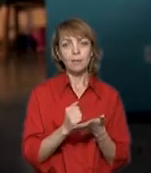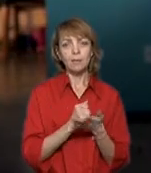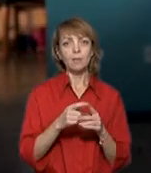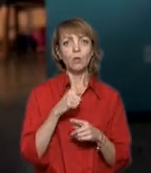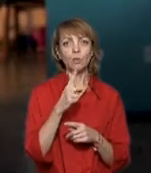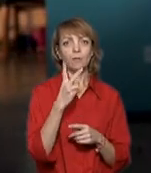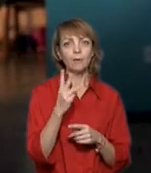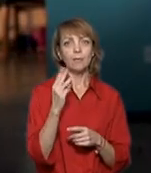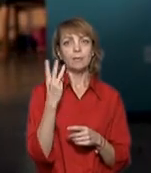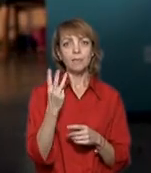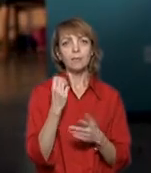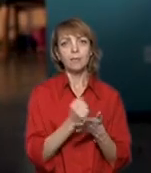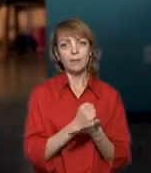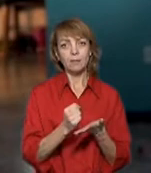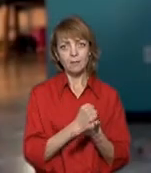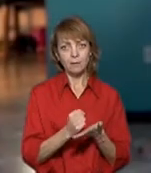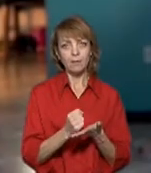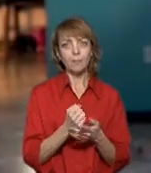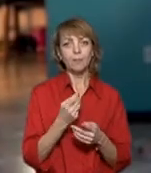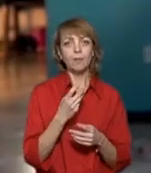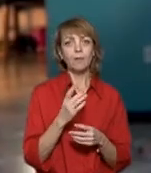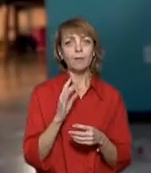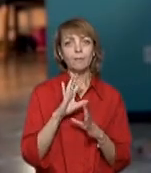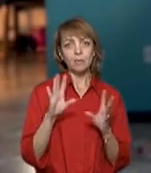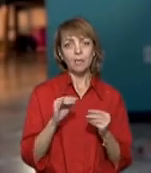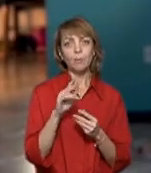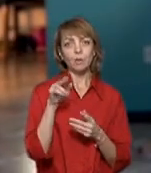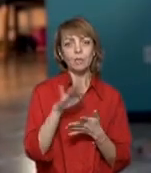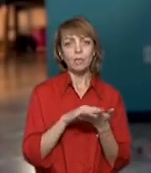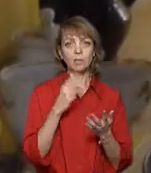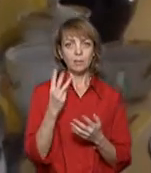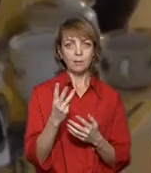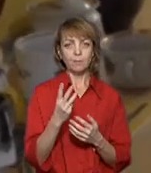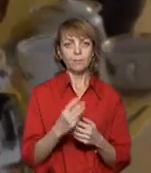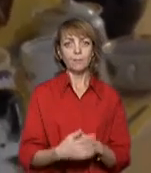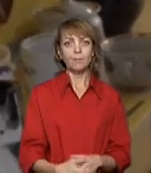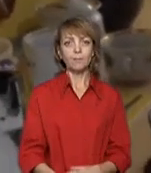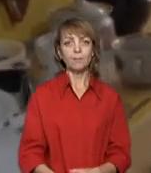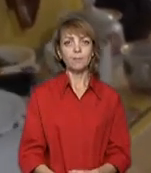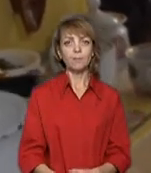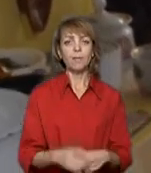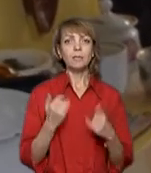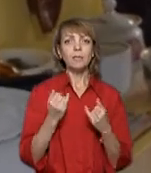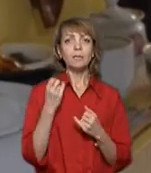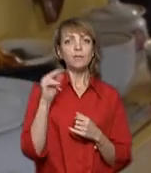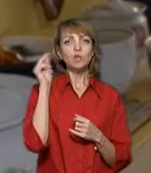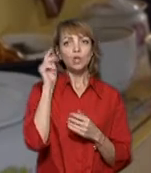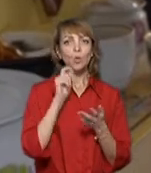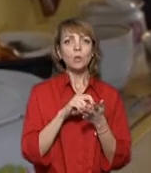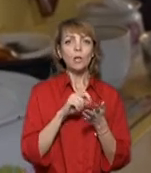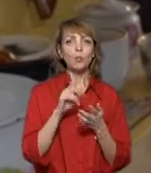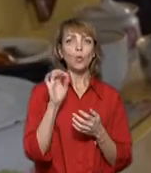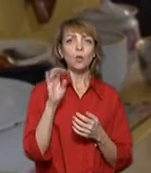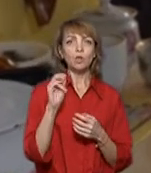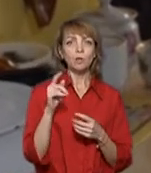1, 2 і 3, 3, 3. 3, 3, 3. Все, і пішла цифра 3 в нього. Зараз Сергій вчиться в кулінарному коледжі.